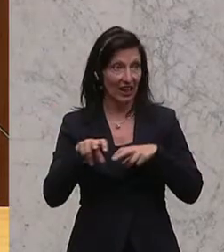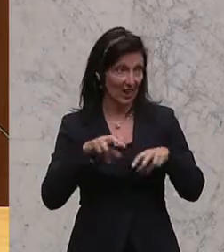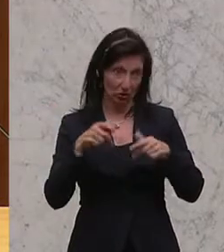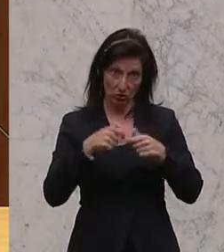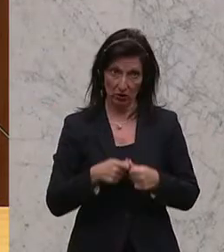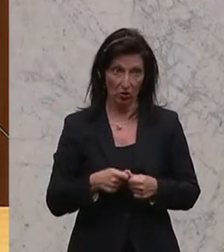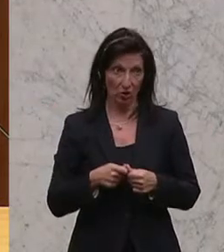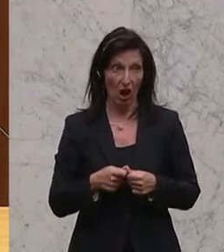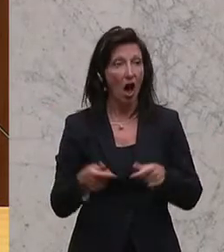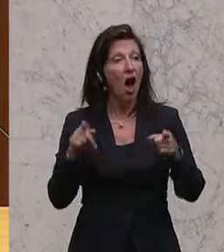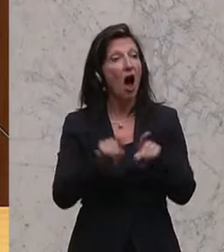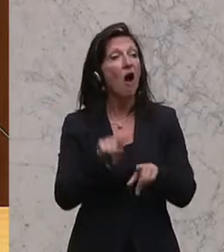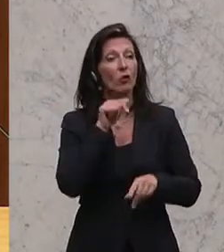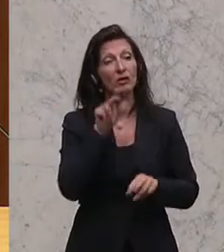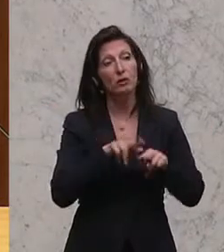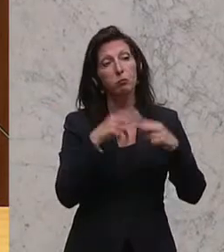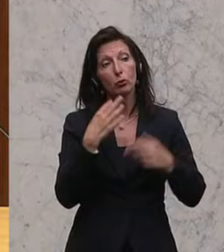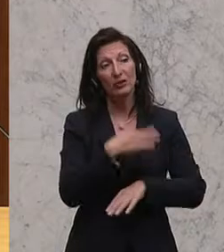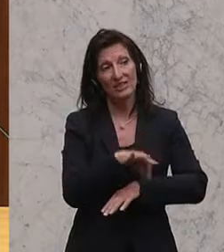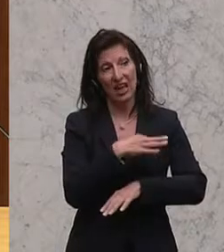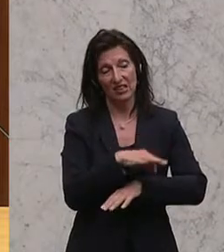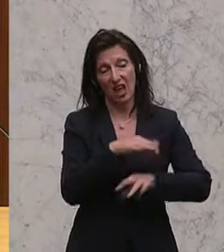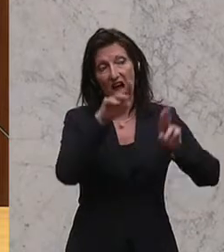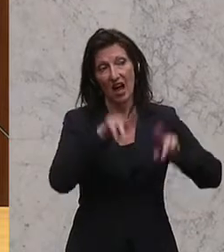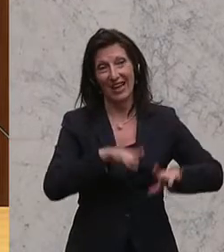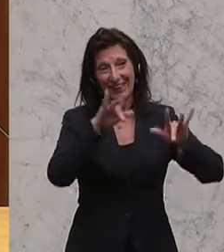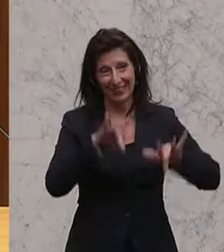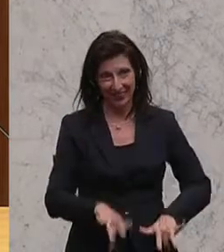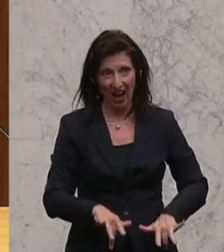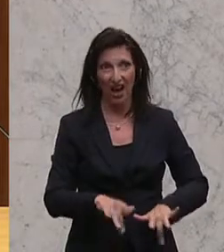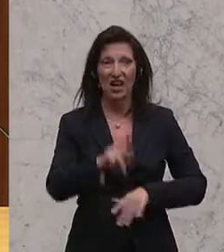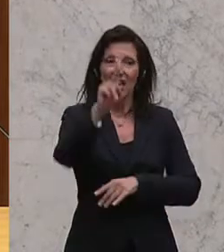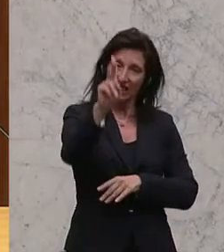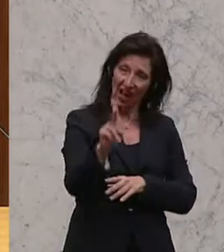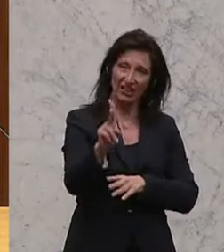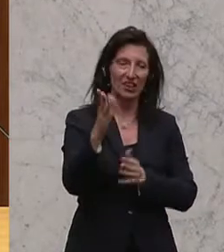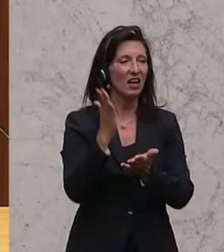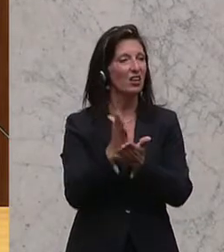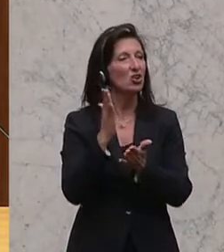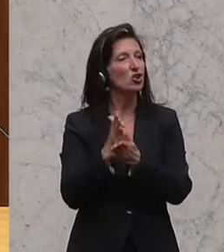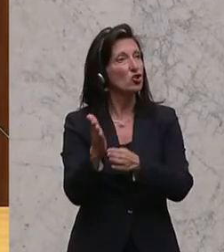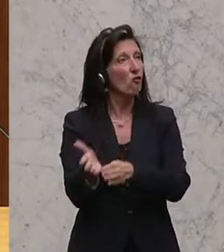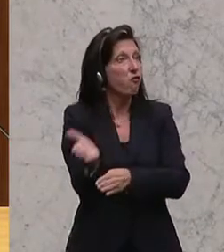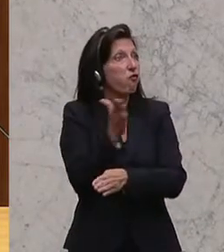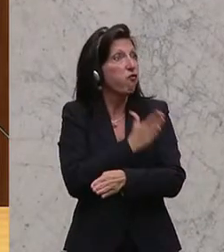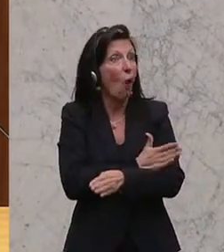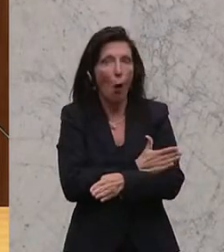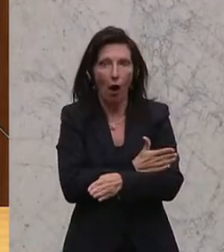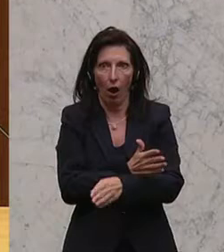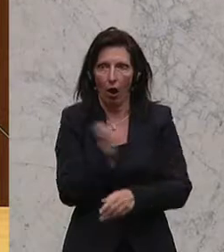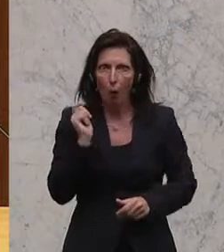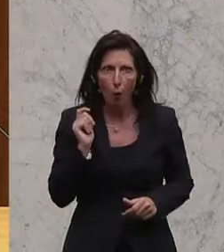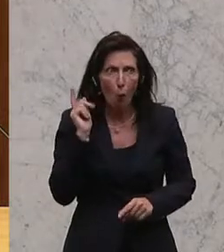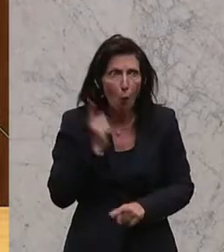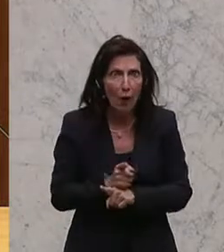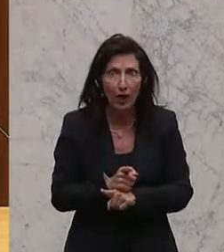Kein Regierungsmitglied und auch nicht der Bundeskanzler haben das Recht, im Vorfeld Kandidaten, über die das Parlament befindet, zu urteilen. Und